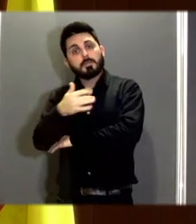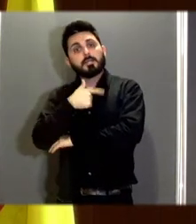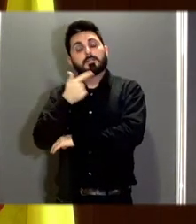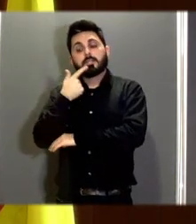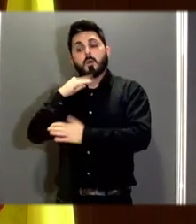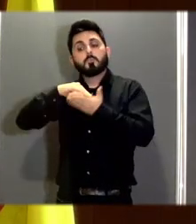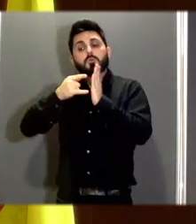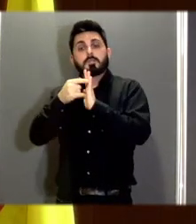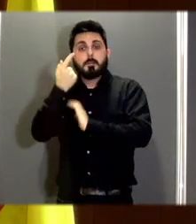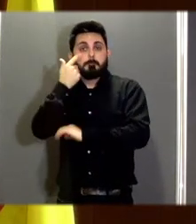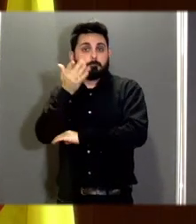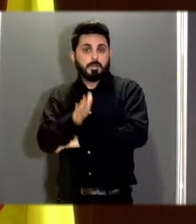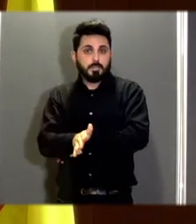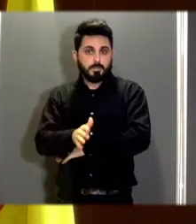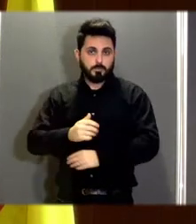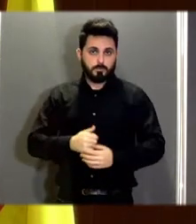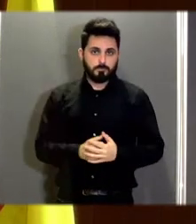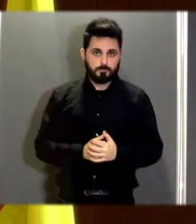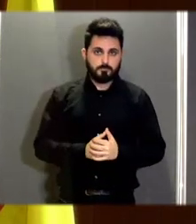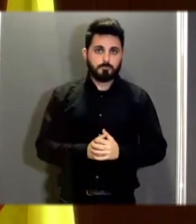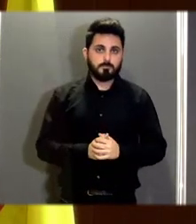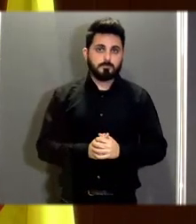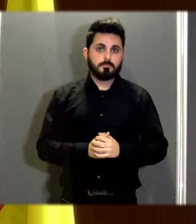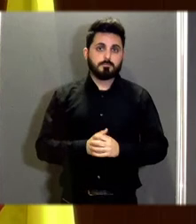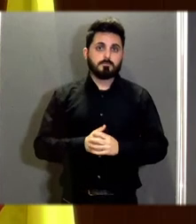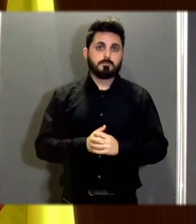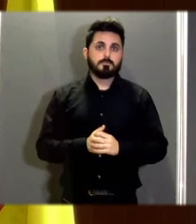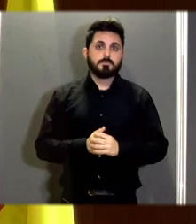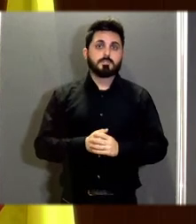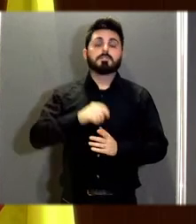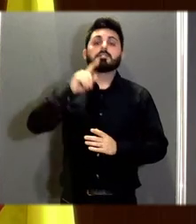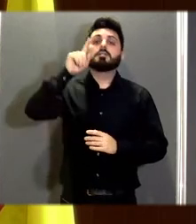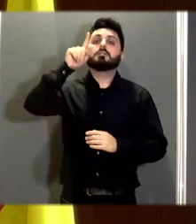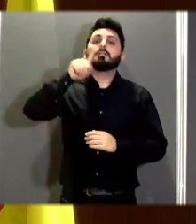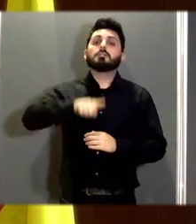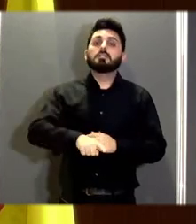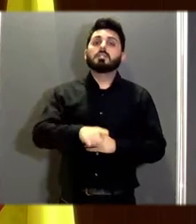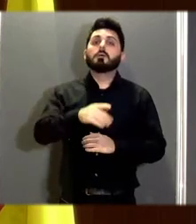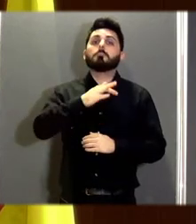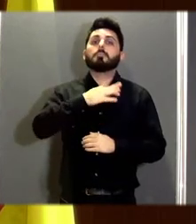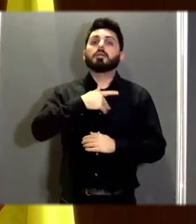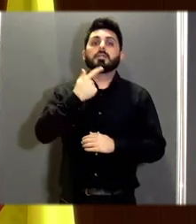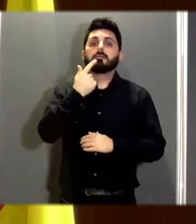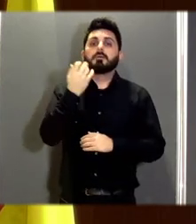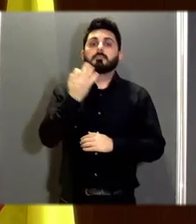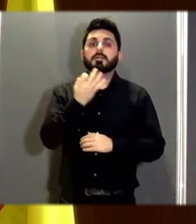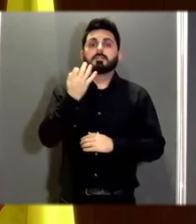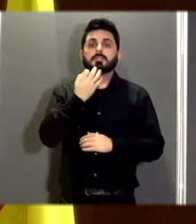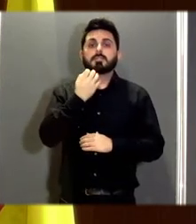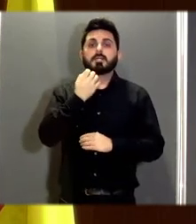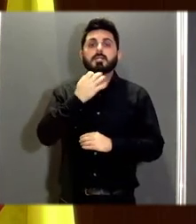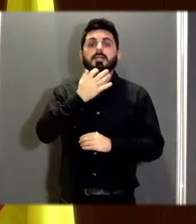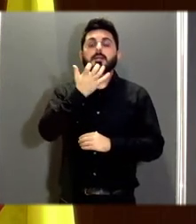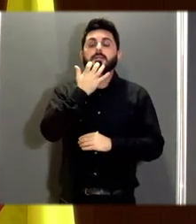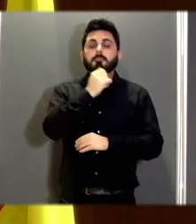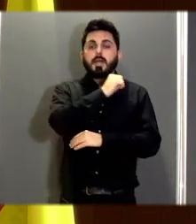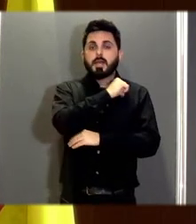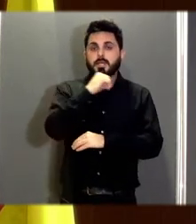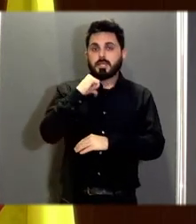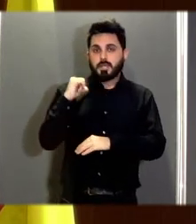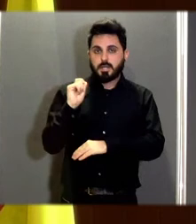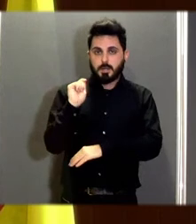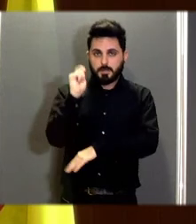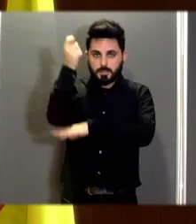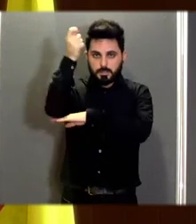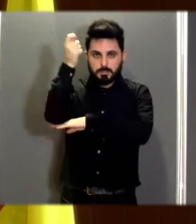semblant. La llista cívica, a més, ha de poder ser compatible en cercar la unitat de l'independentisme. Per tant,